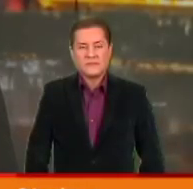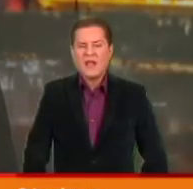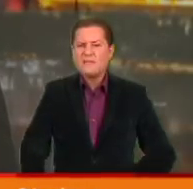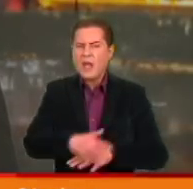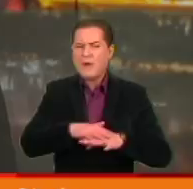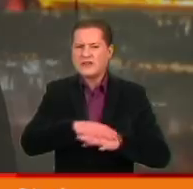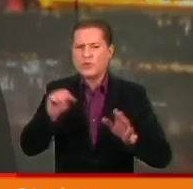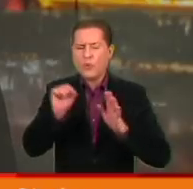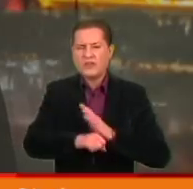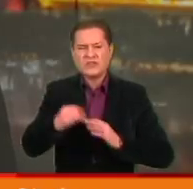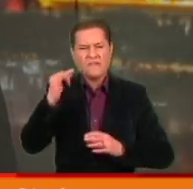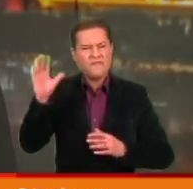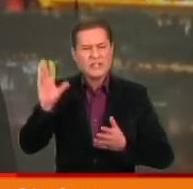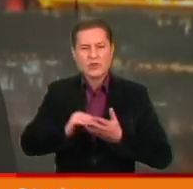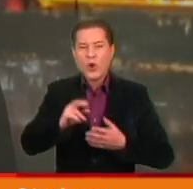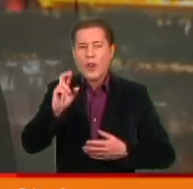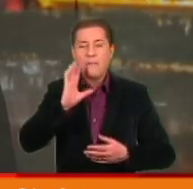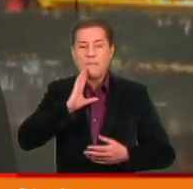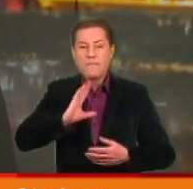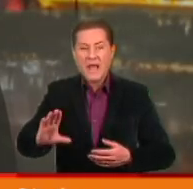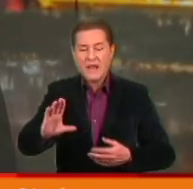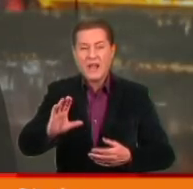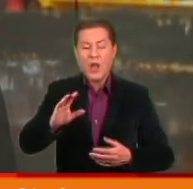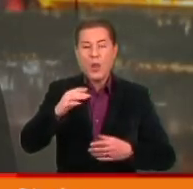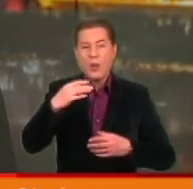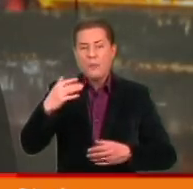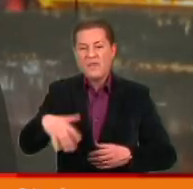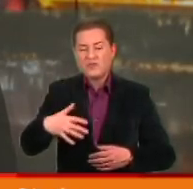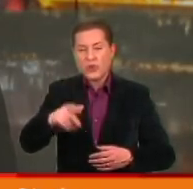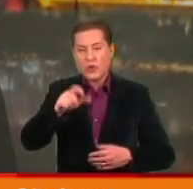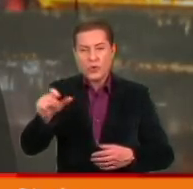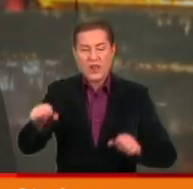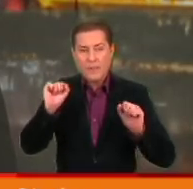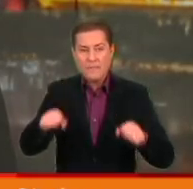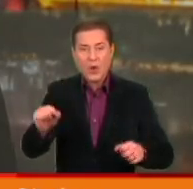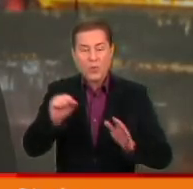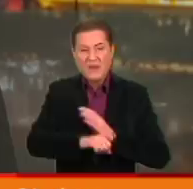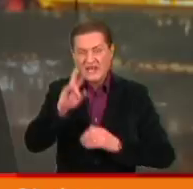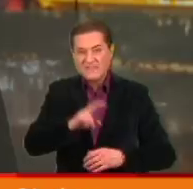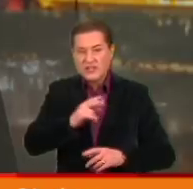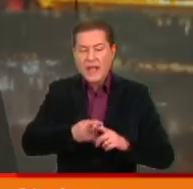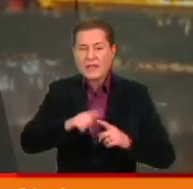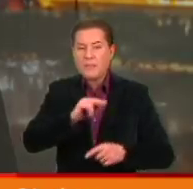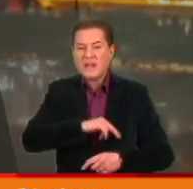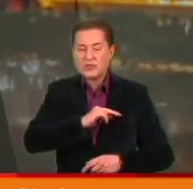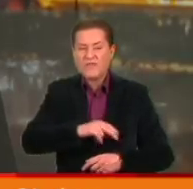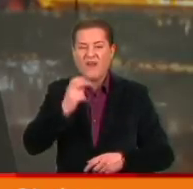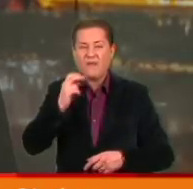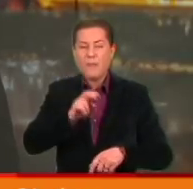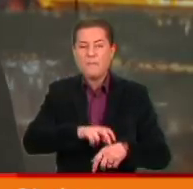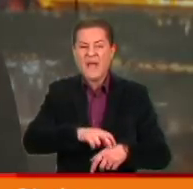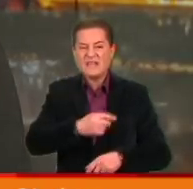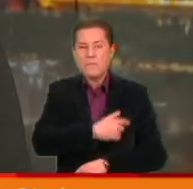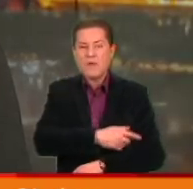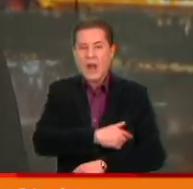Наймасовіше вбивство в історії Бельгії. До півсотні людей міг убити священник, який одночасно працював медбратом у бельгійській